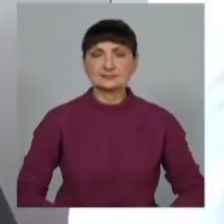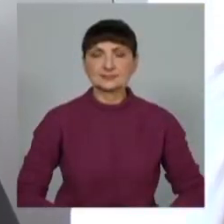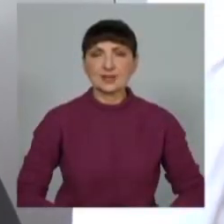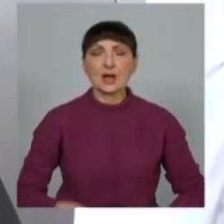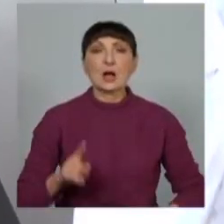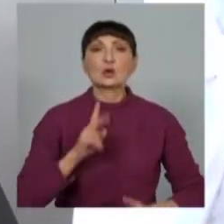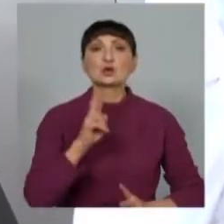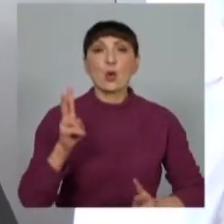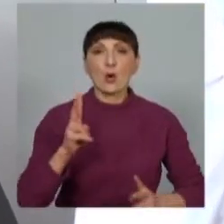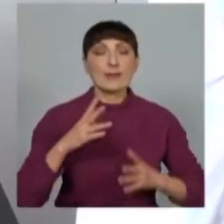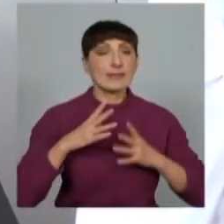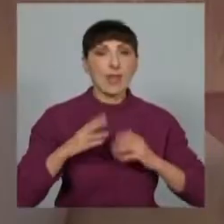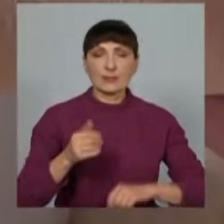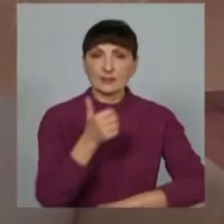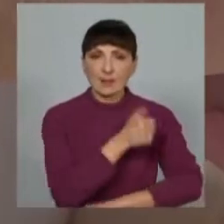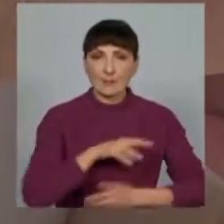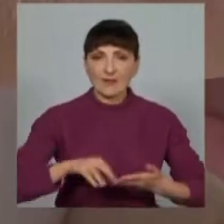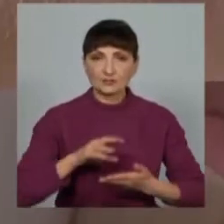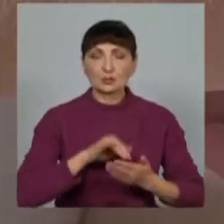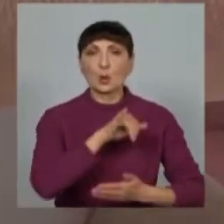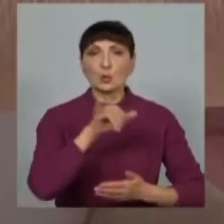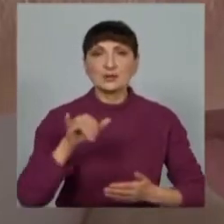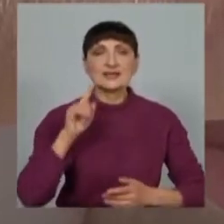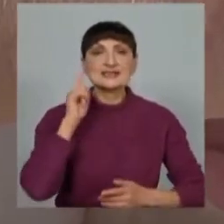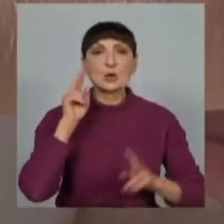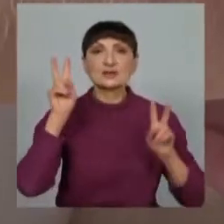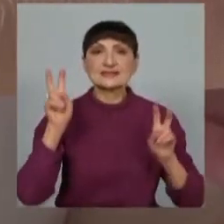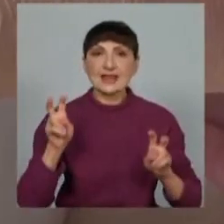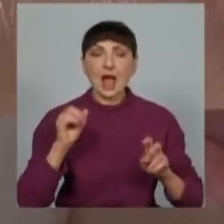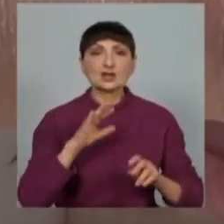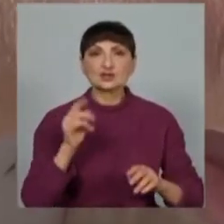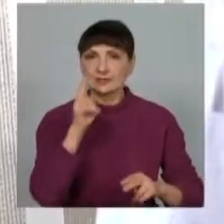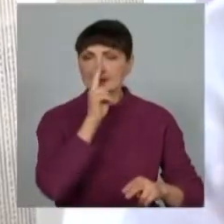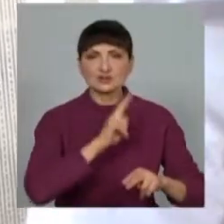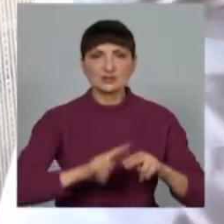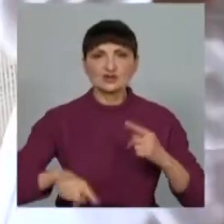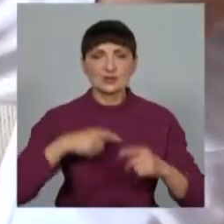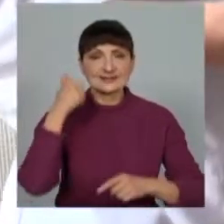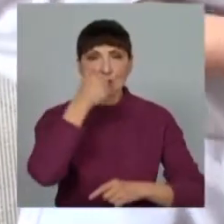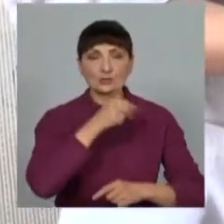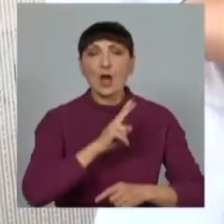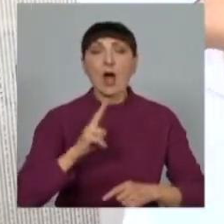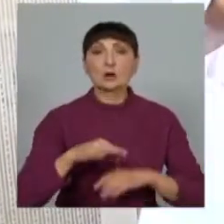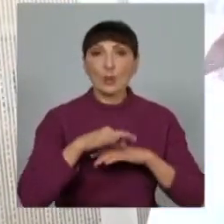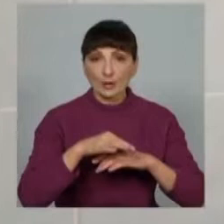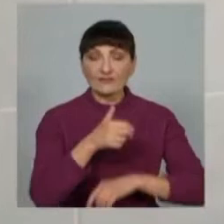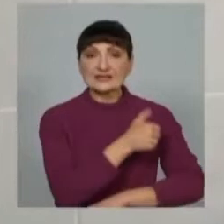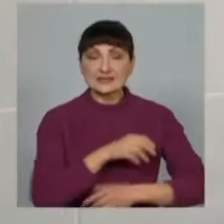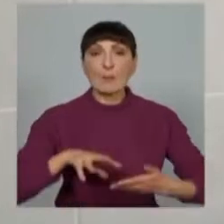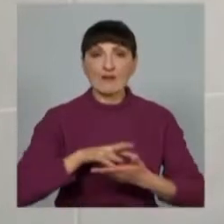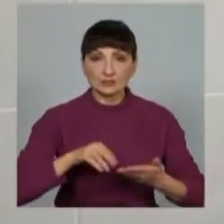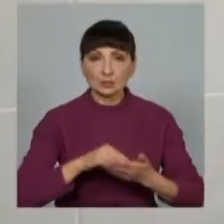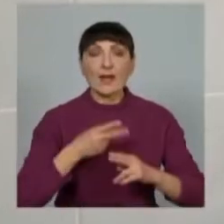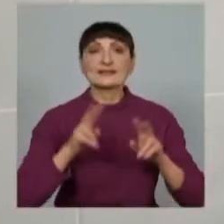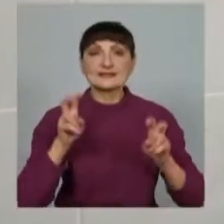Отметим, что те, кто не прошел ревакцинацию, у них зеленый статус ВАШЭК исчезнет ровно через год. А те, кто пройдет ревакцинацию,